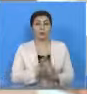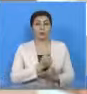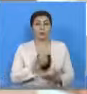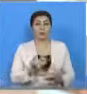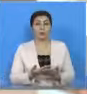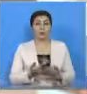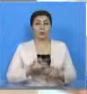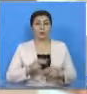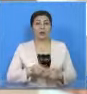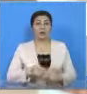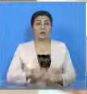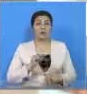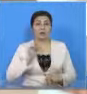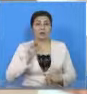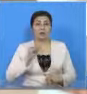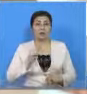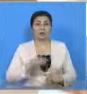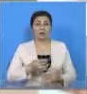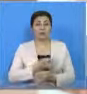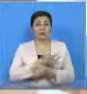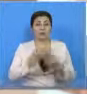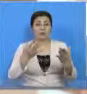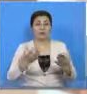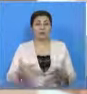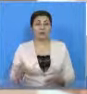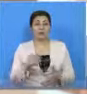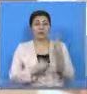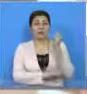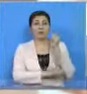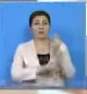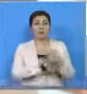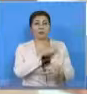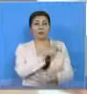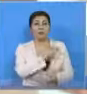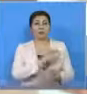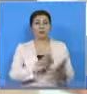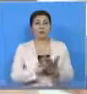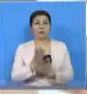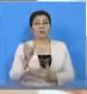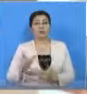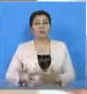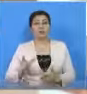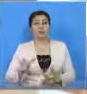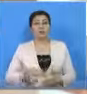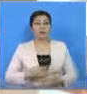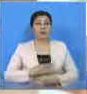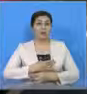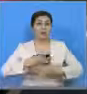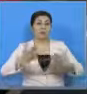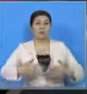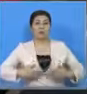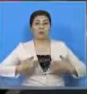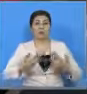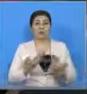осы кәсіби мерекемен барлық біздің мамандарды, медициналық қызметкерлерді кәсіби мерекесімен құттықтаймын.